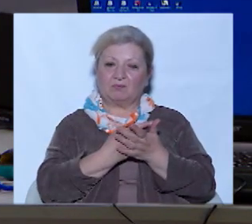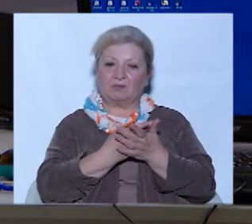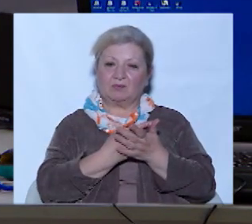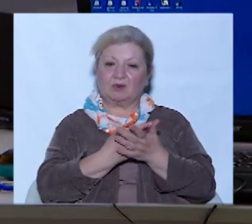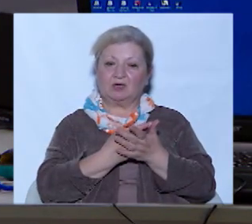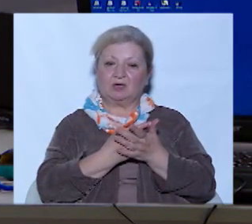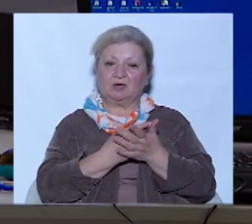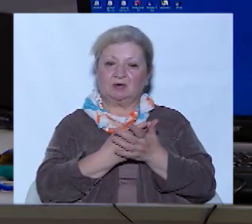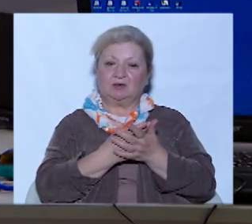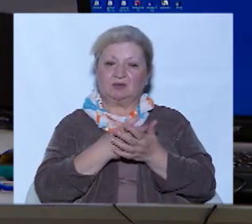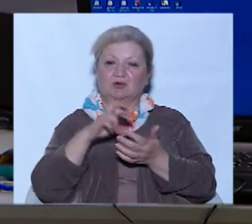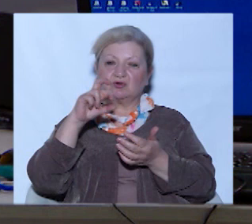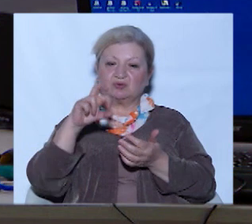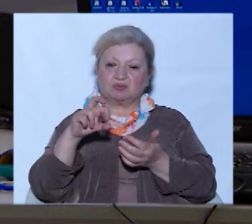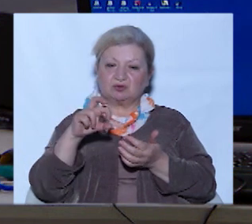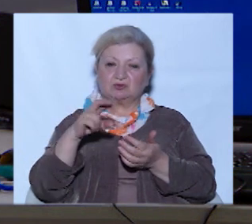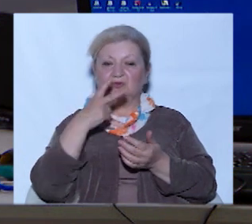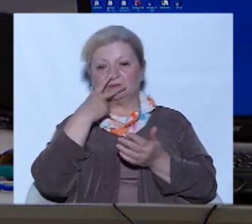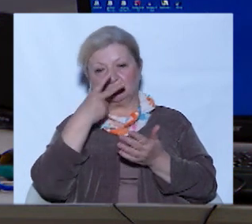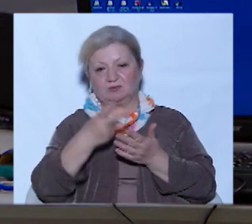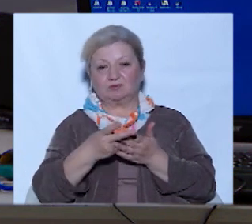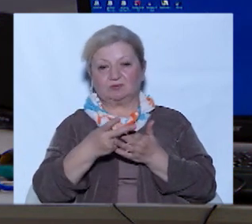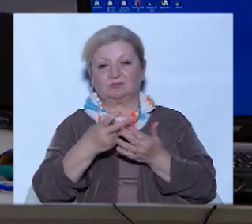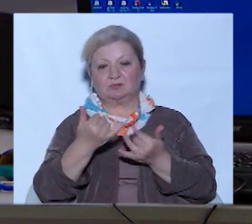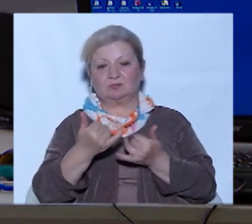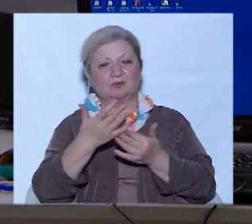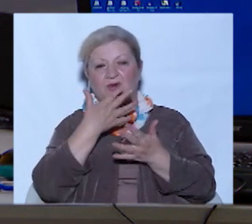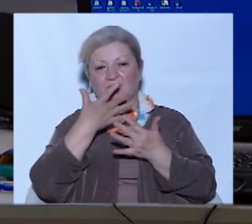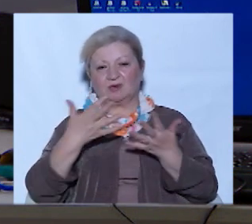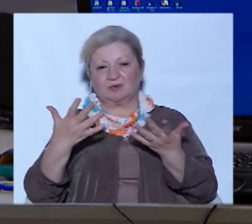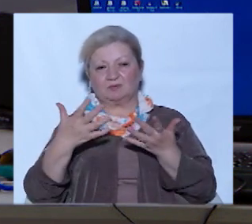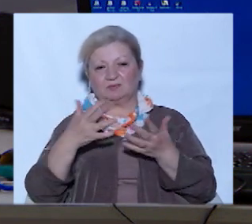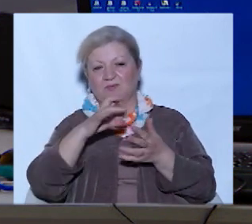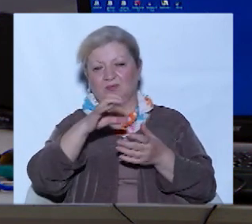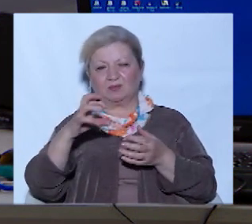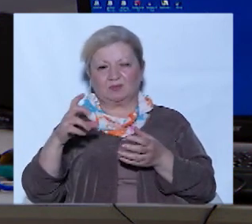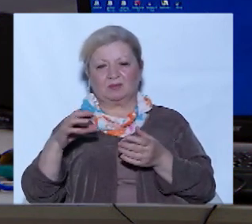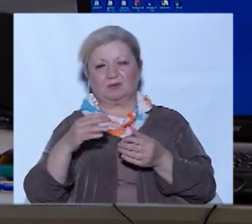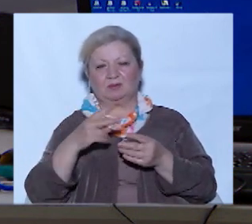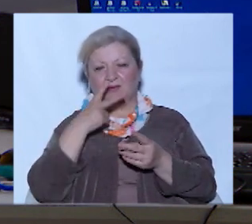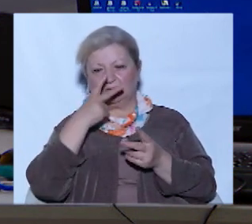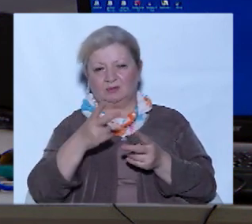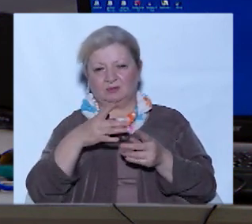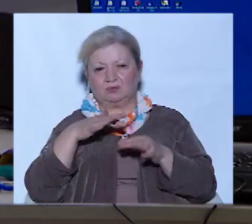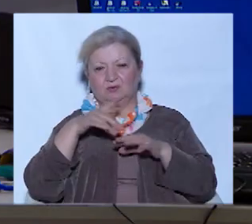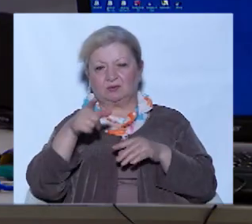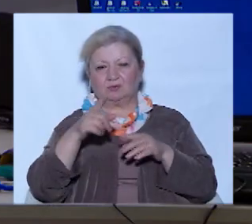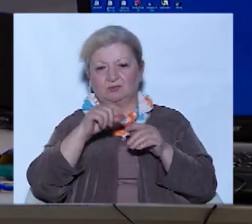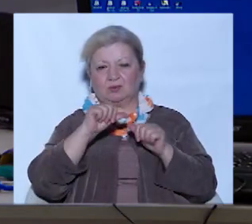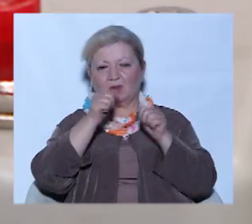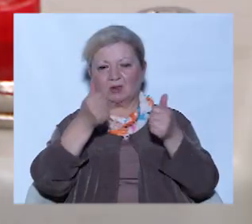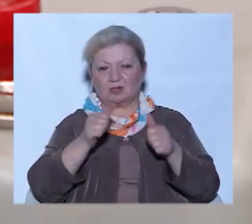მაჩვენე ასო ჯ. და საერთოდ შეცდომა დაუშვათ, აი ვაჩვენოთ მაგალითად, რა ვიცი, ნებისმიერი ფიგურა